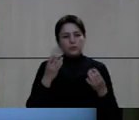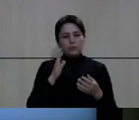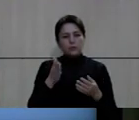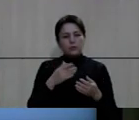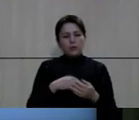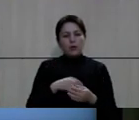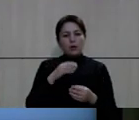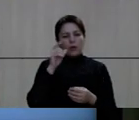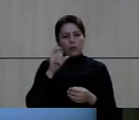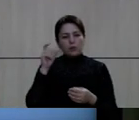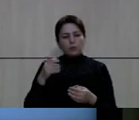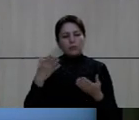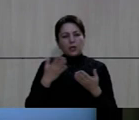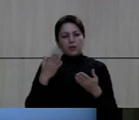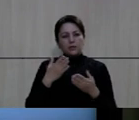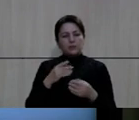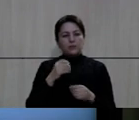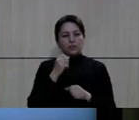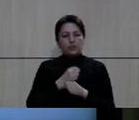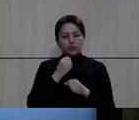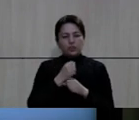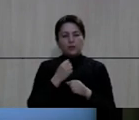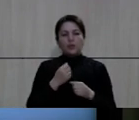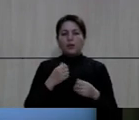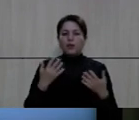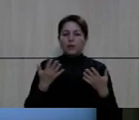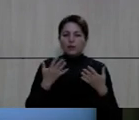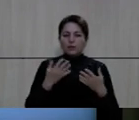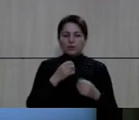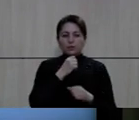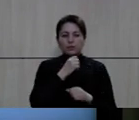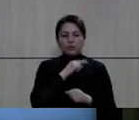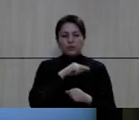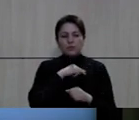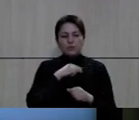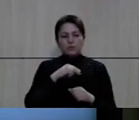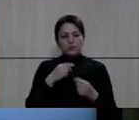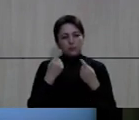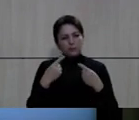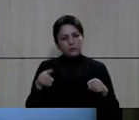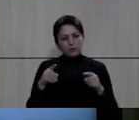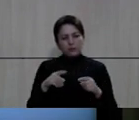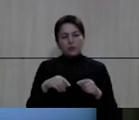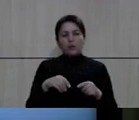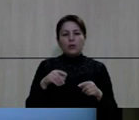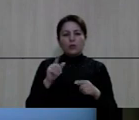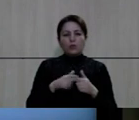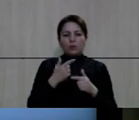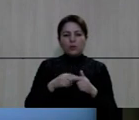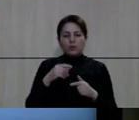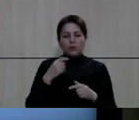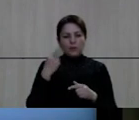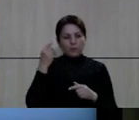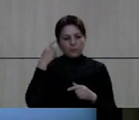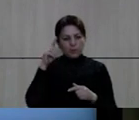Kishi qaysi lavozimda, qaysi ishda ishlashidan qat'iy nazar, yoki bo'lmasa, ma'lum bir